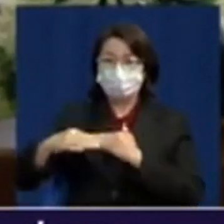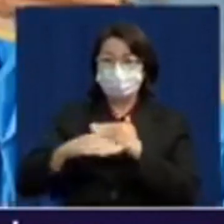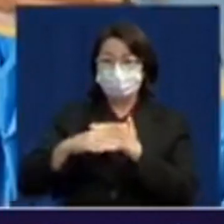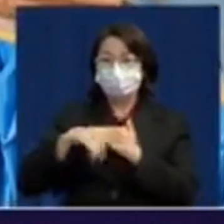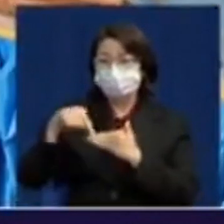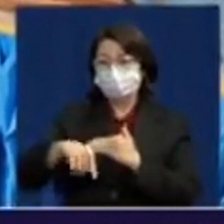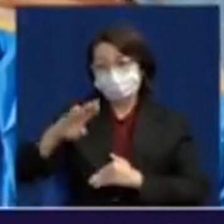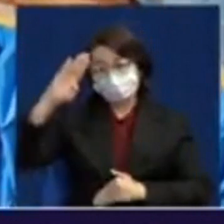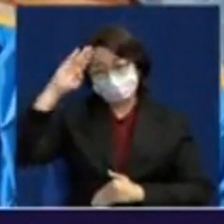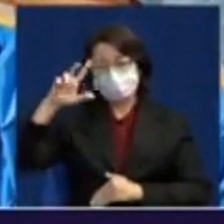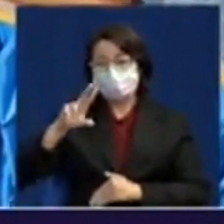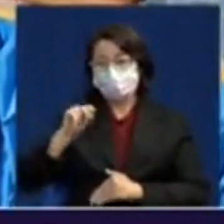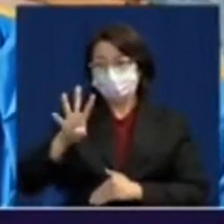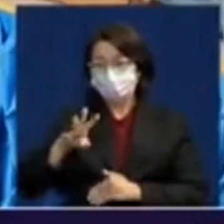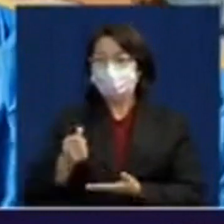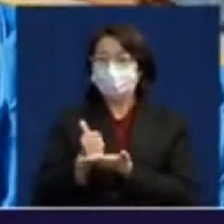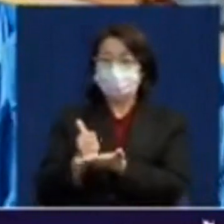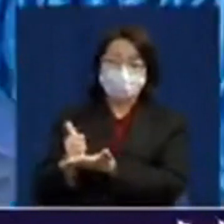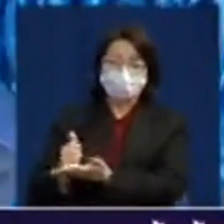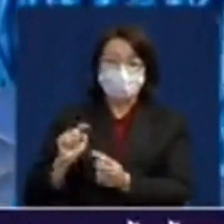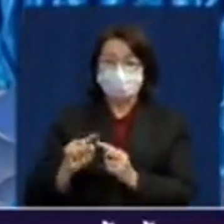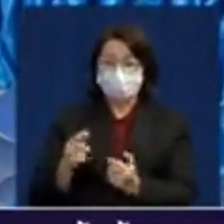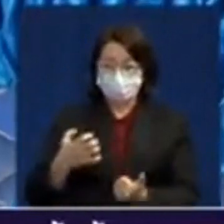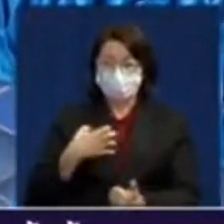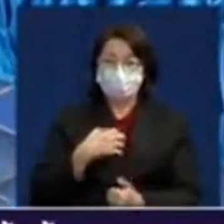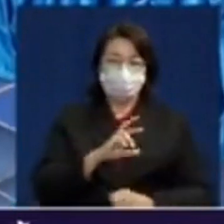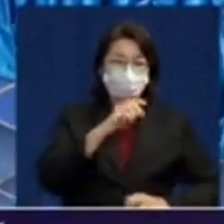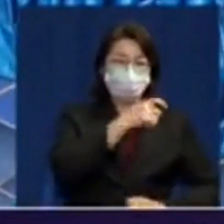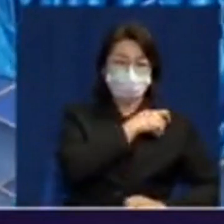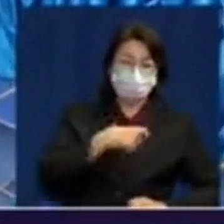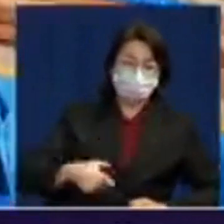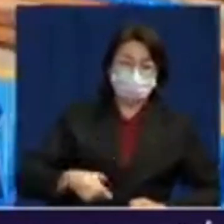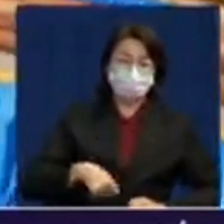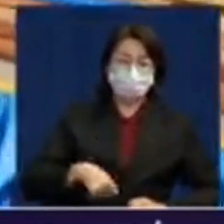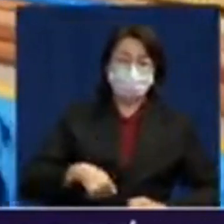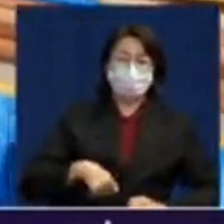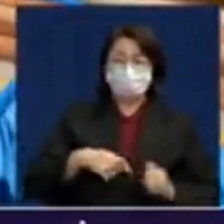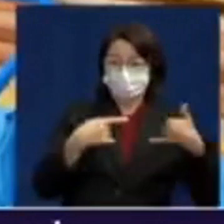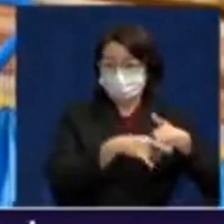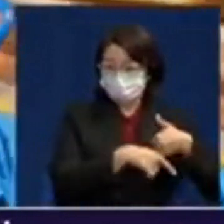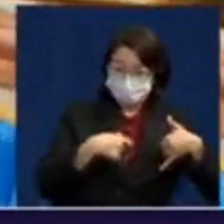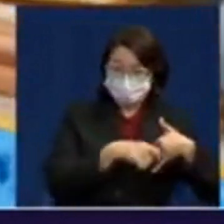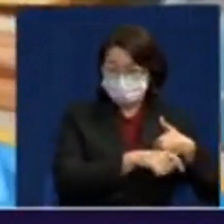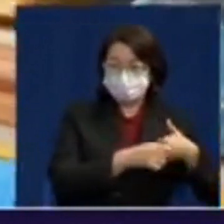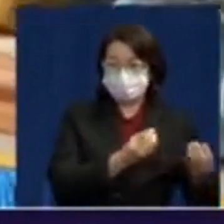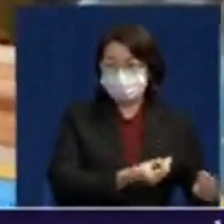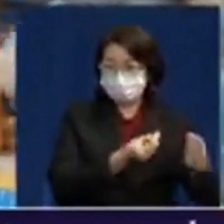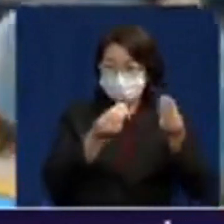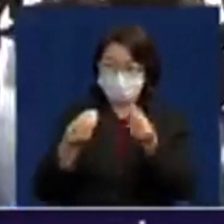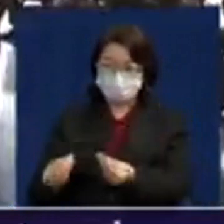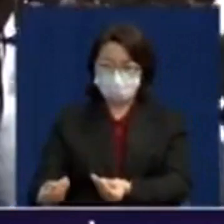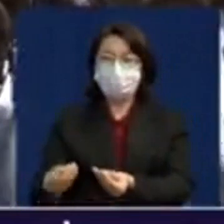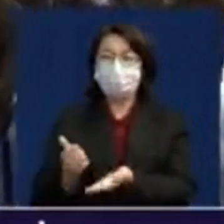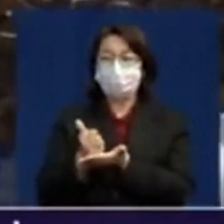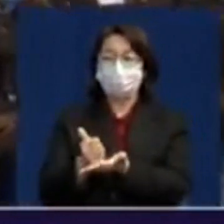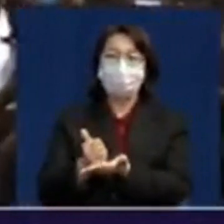ำรวจตะเวนชายแดนที่34เพื่อร่วมสนองพระราชดำริของสมเด็จพระกนิษฐาธิราชเจ้ากรมสมเด็จพระเทพพระรัตนราชสุด